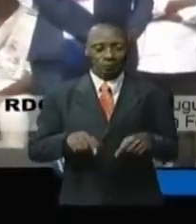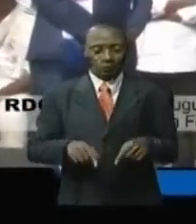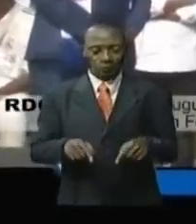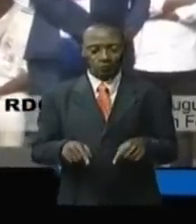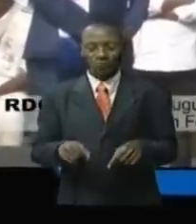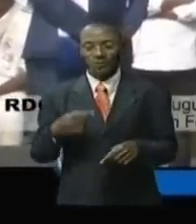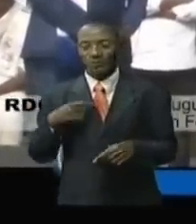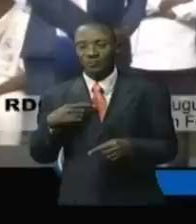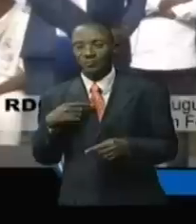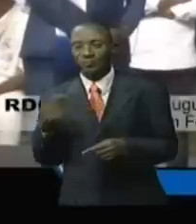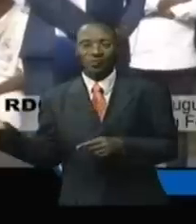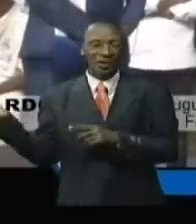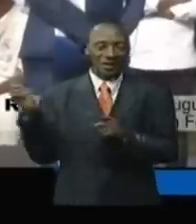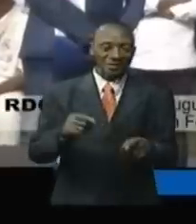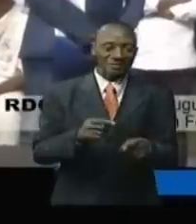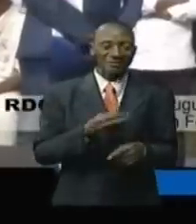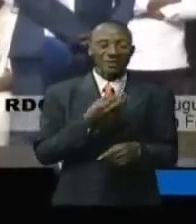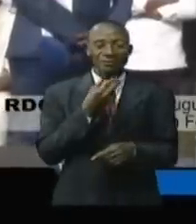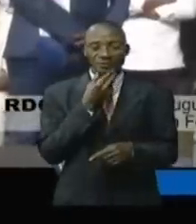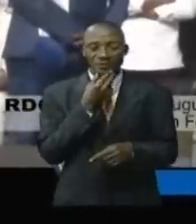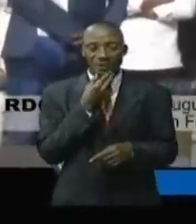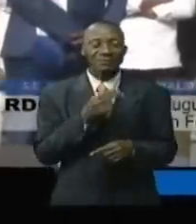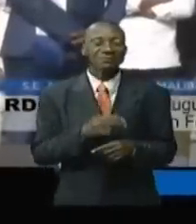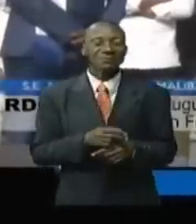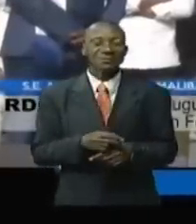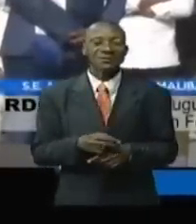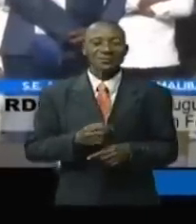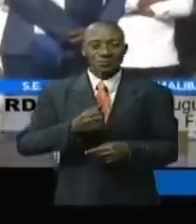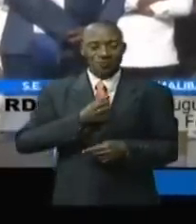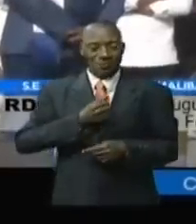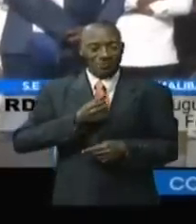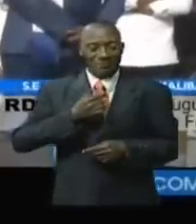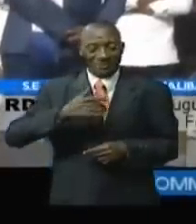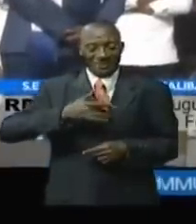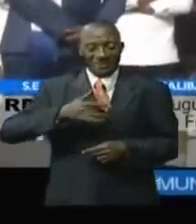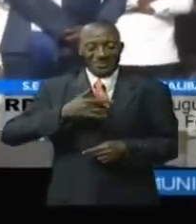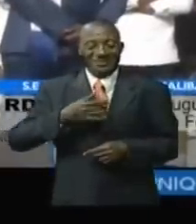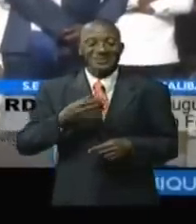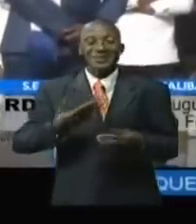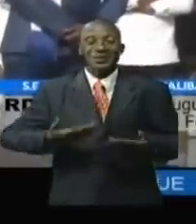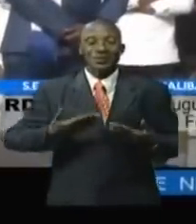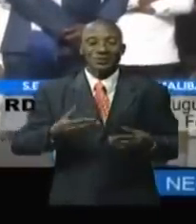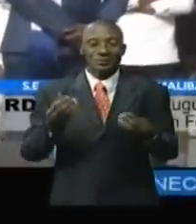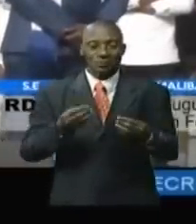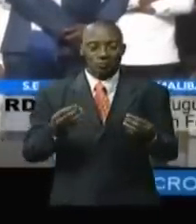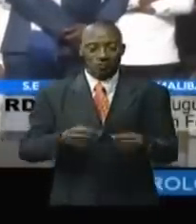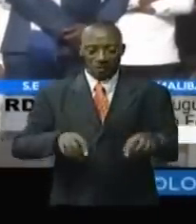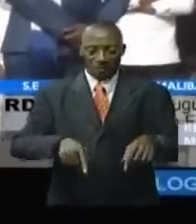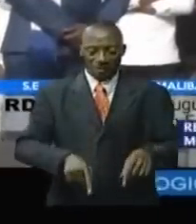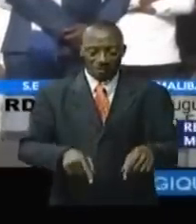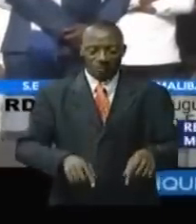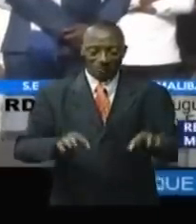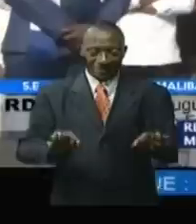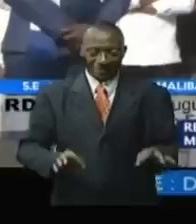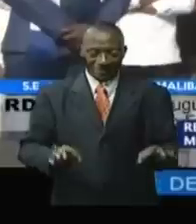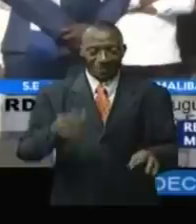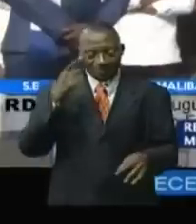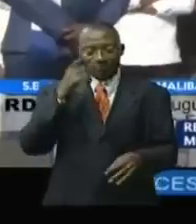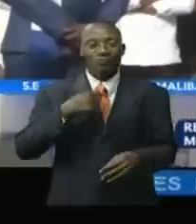moi. Je n'ai senti aucune différence. Aimons-nous les uns les autres.